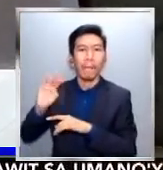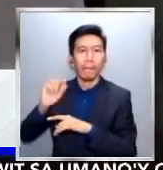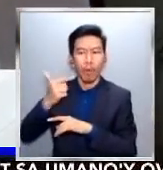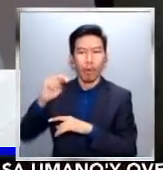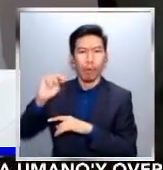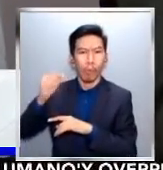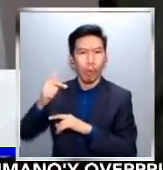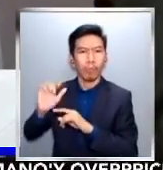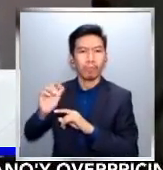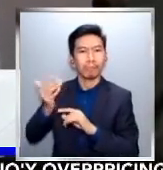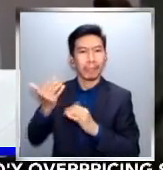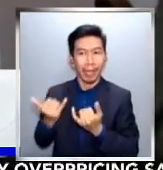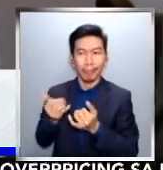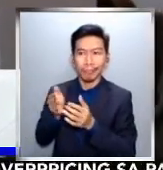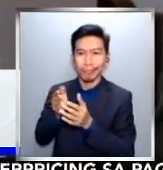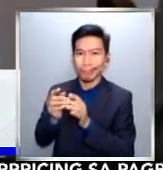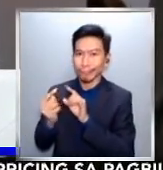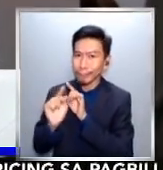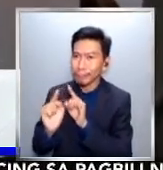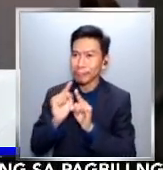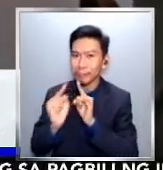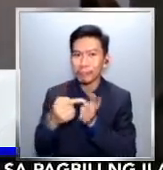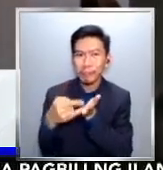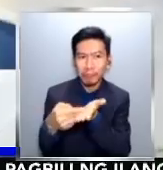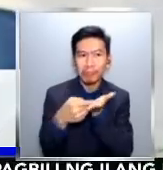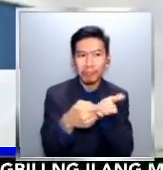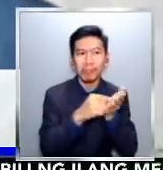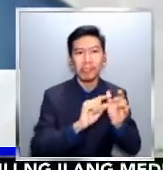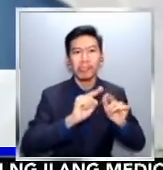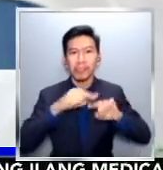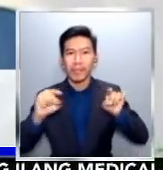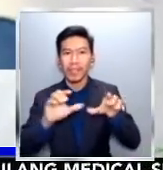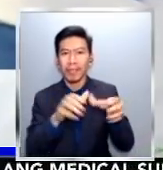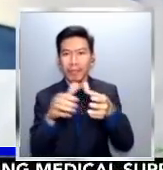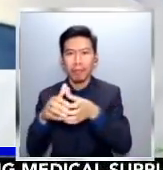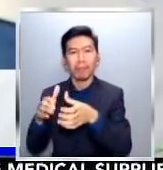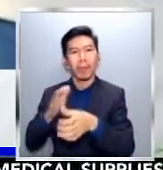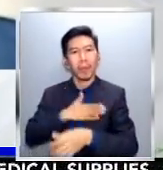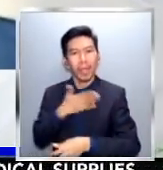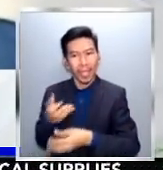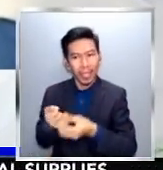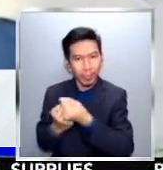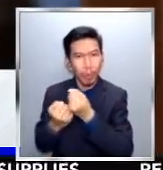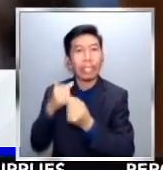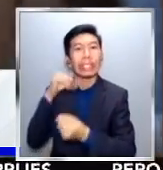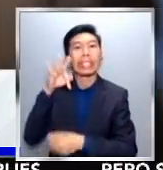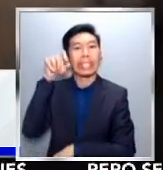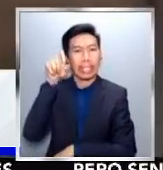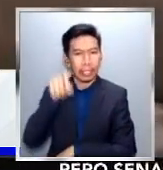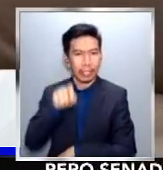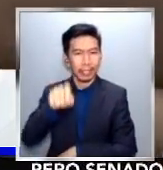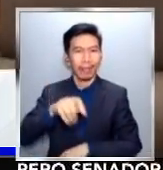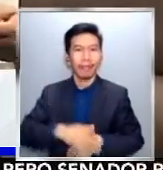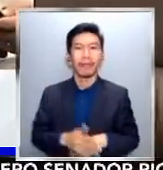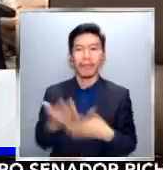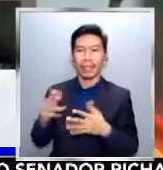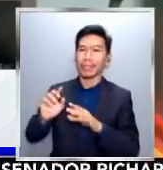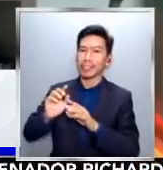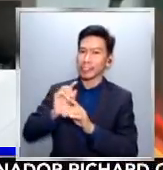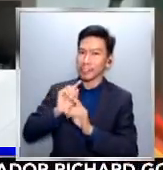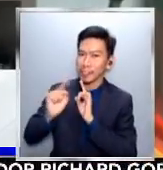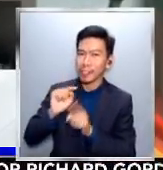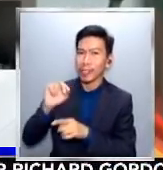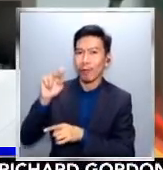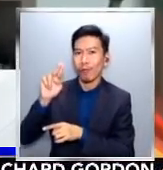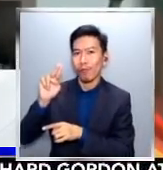partido at nagsasabing handa itong tumulong kung kailangan. Nakausap na raw nito ang hugpong ng pagbabago maging si Senator Manny Pacquiao. I